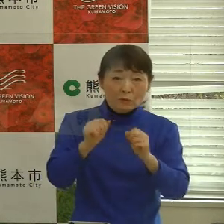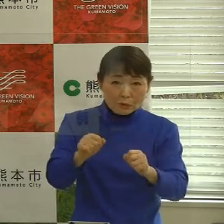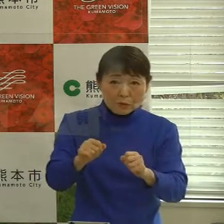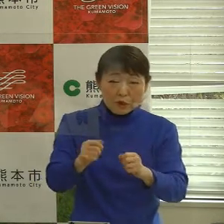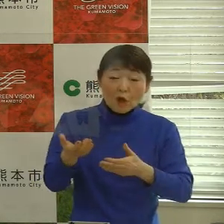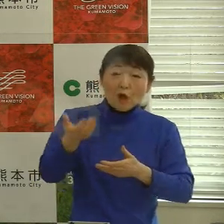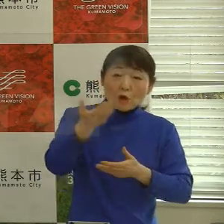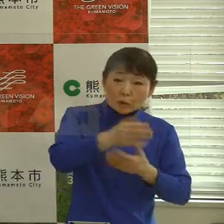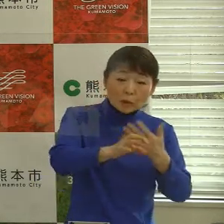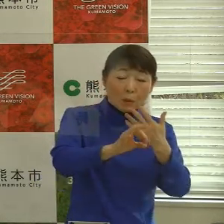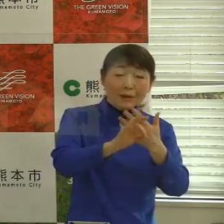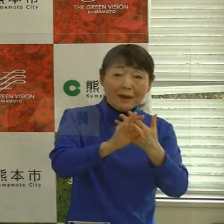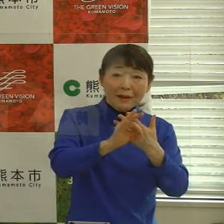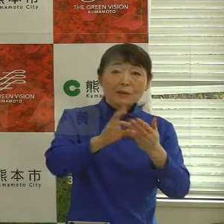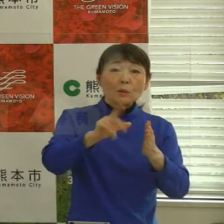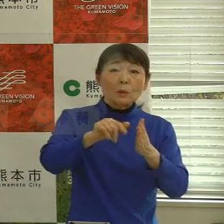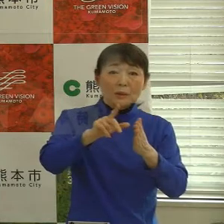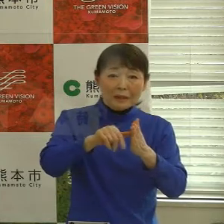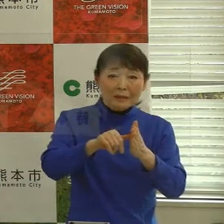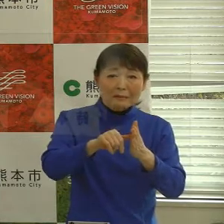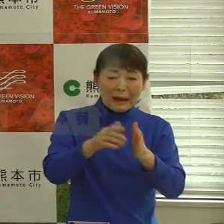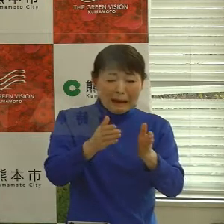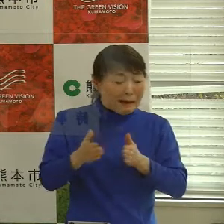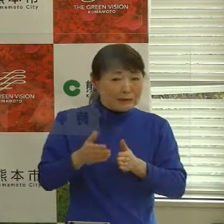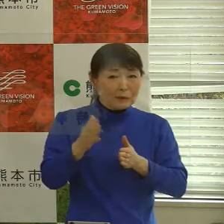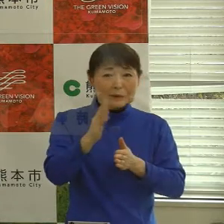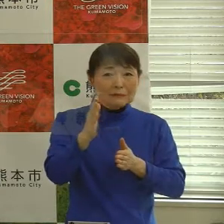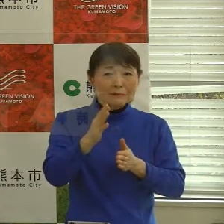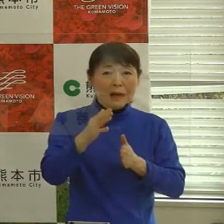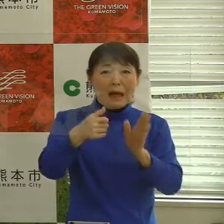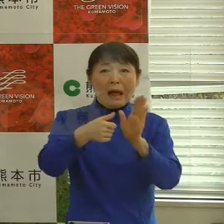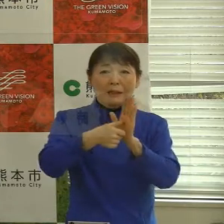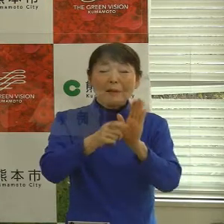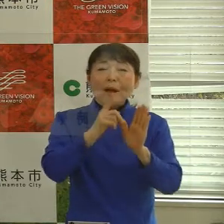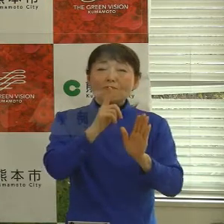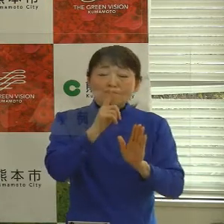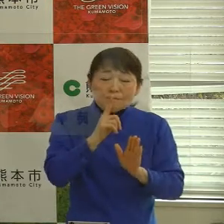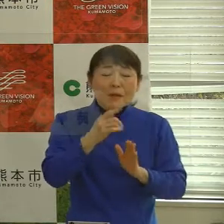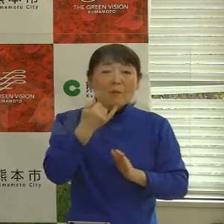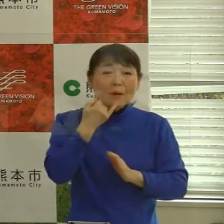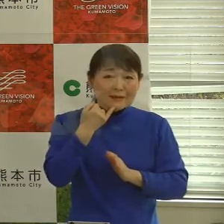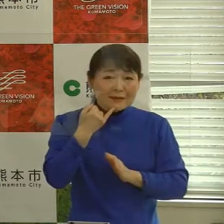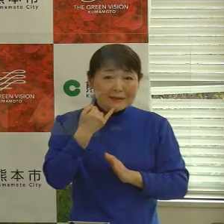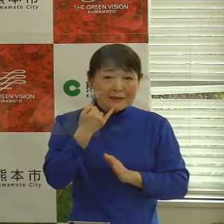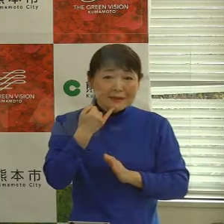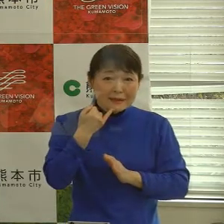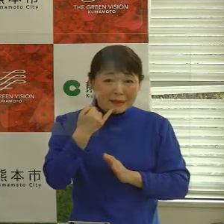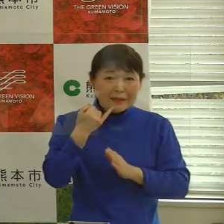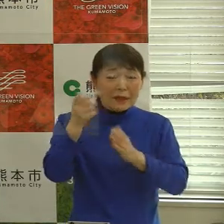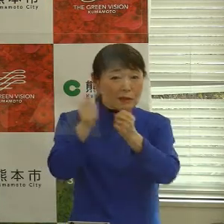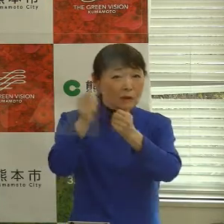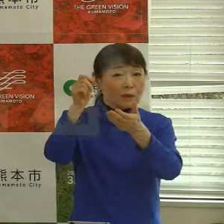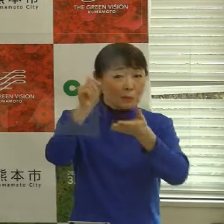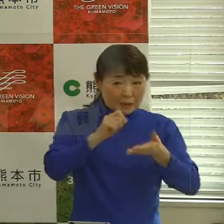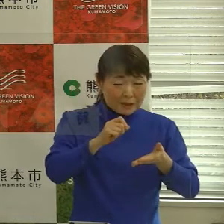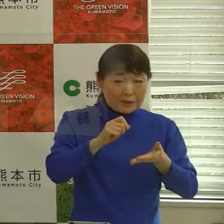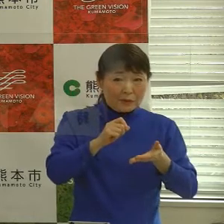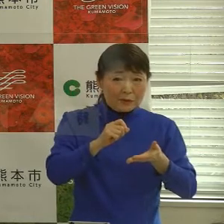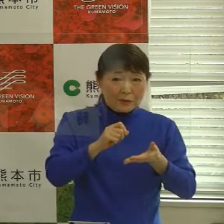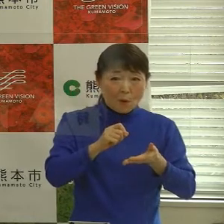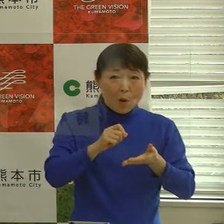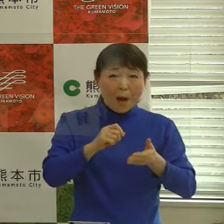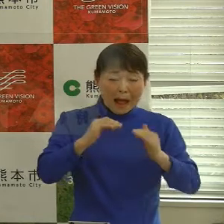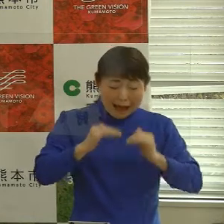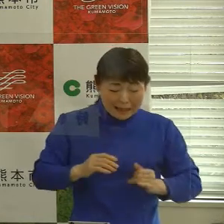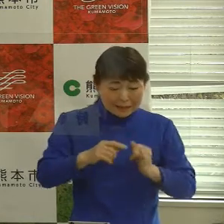もやはり躊躇しないで相談をしていただければ、匿名であろうが何であろうが、とにかく安全に出産をまずすると、迫ってきますから